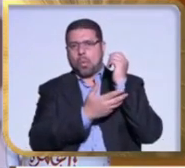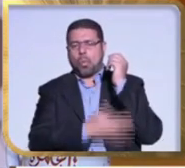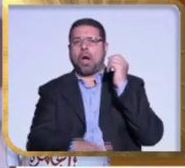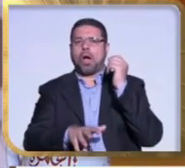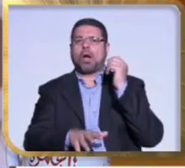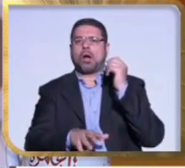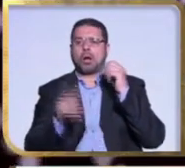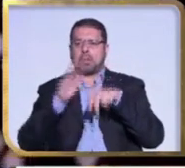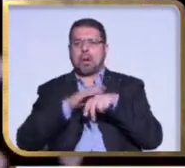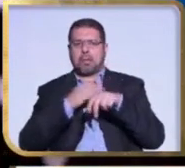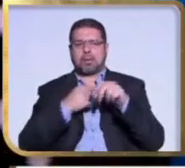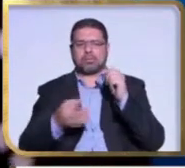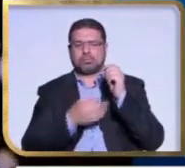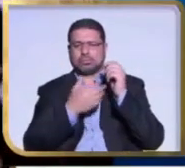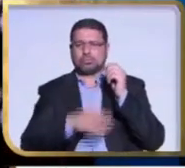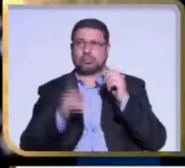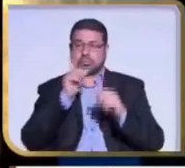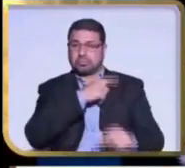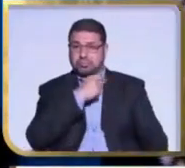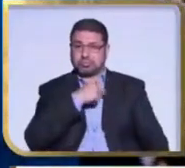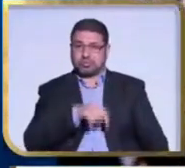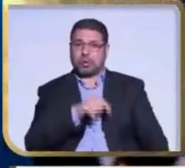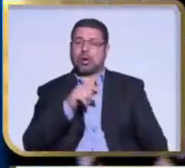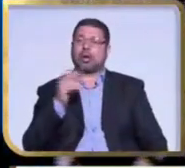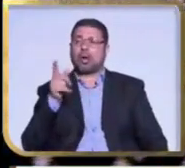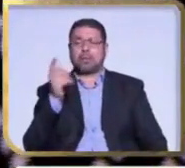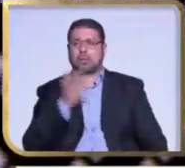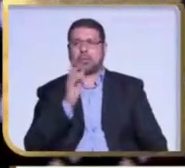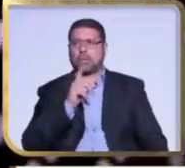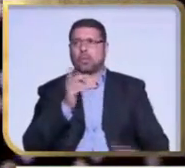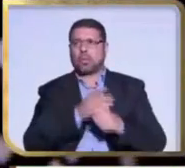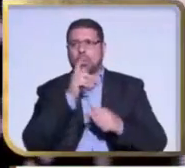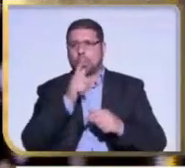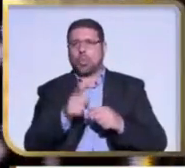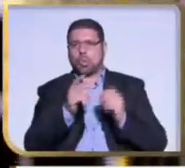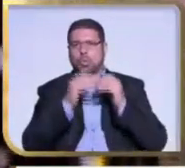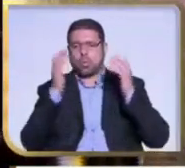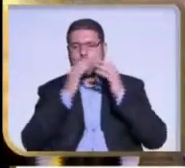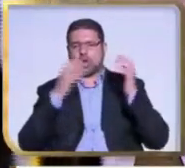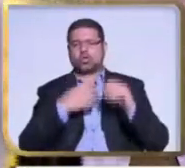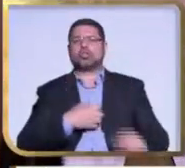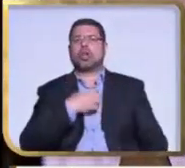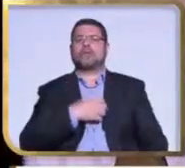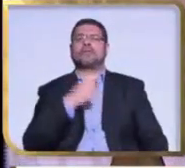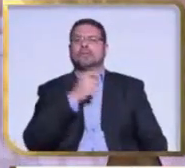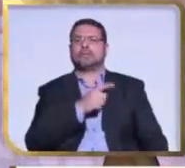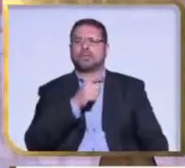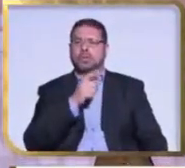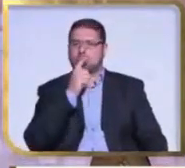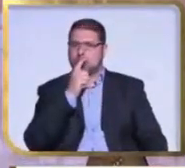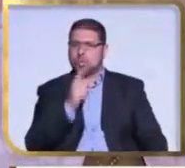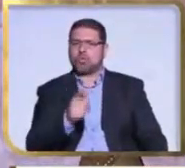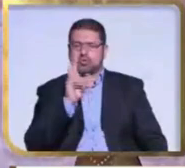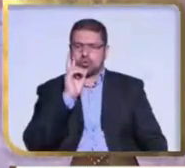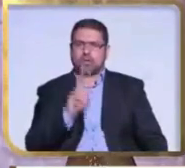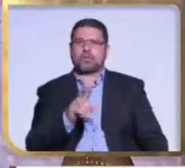شهرين بتقول علي ذنب لا شيء عليك بناء على قول الساده الشافعيه اللي هم شايفين